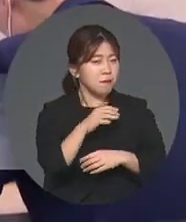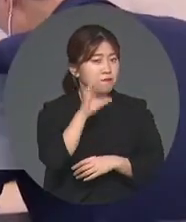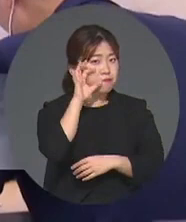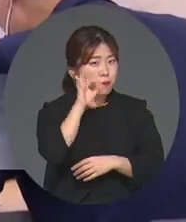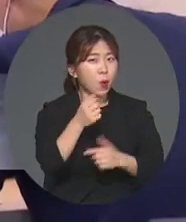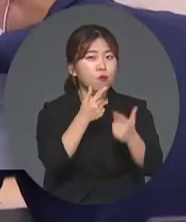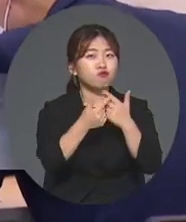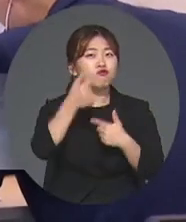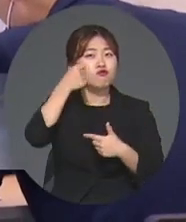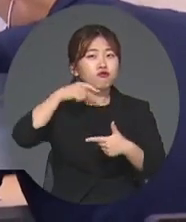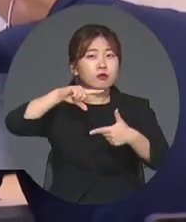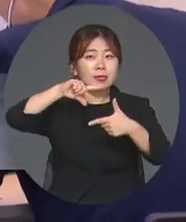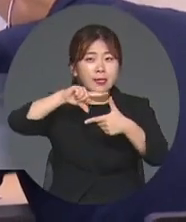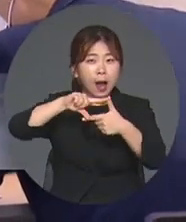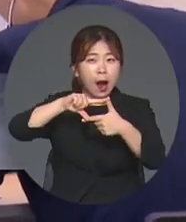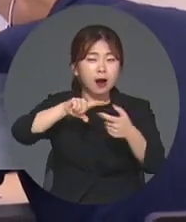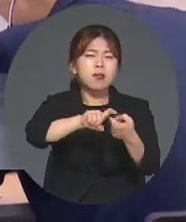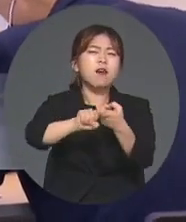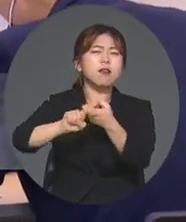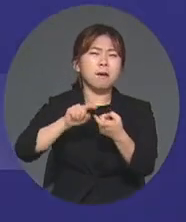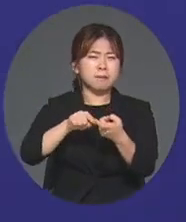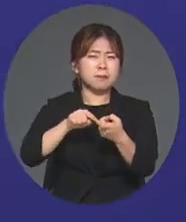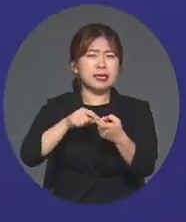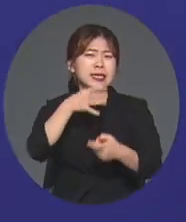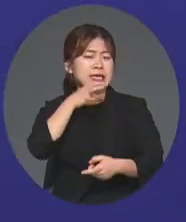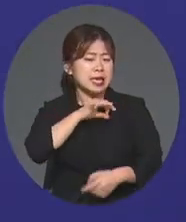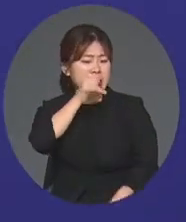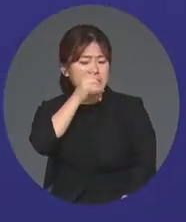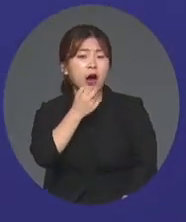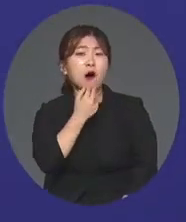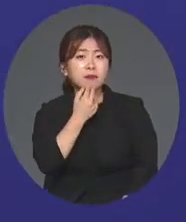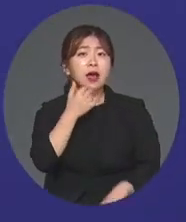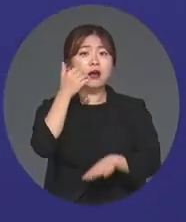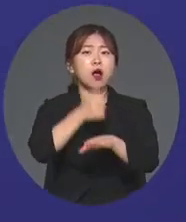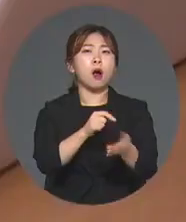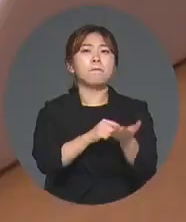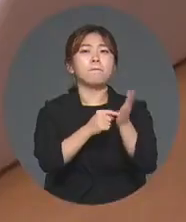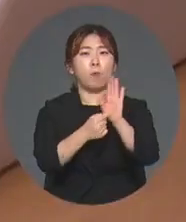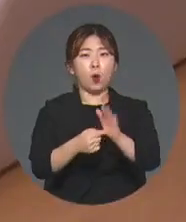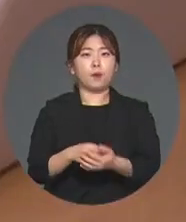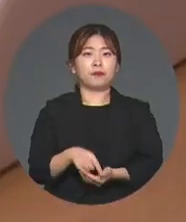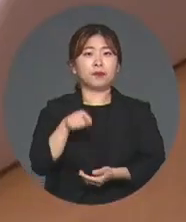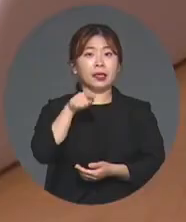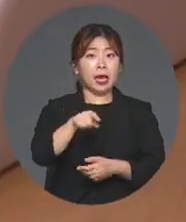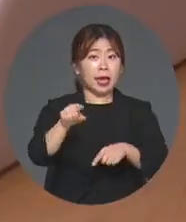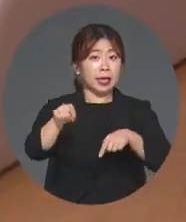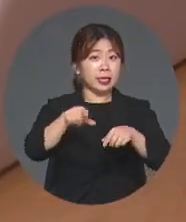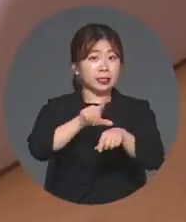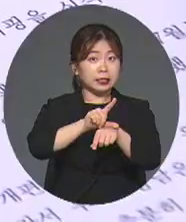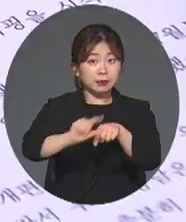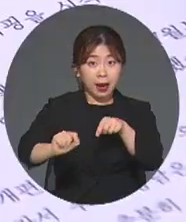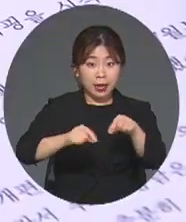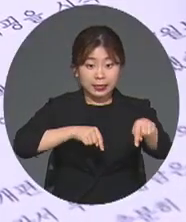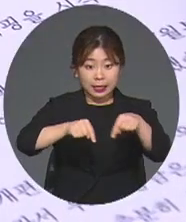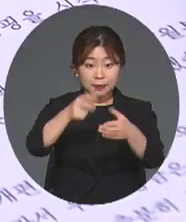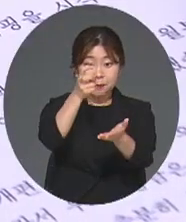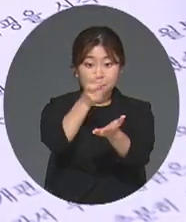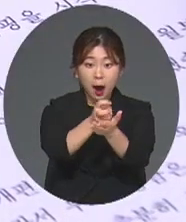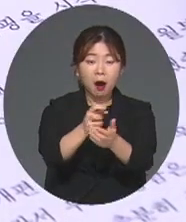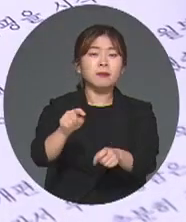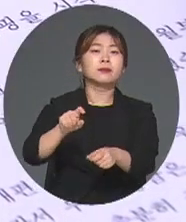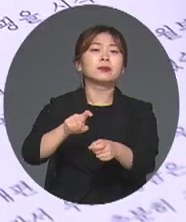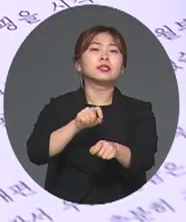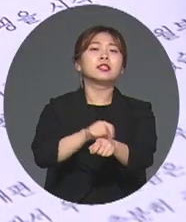특별연합 실효성 연구 용역 결과를 발표했습니다. 보고서는 지방자치법에 특별연합을 설치할 수 있다는